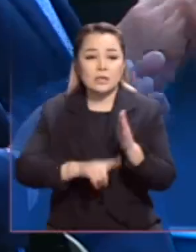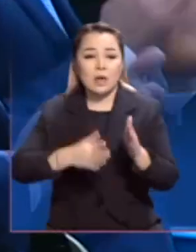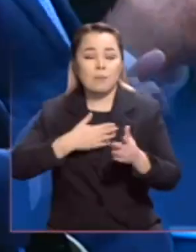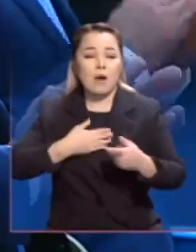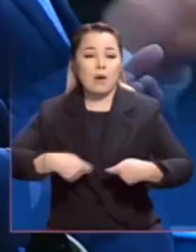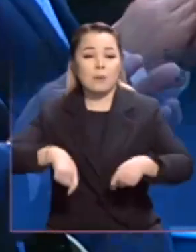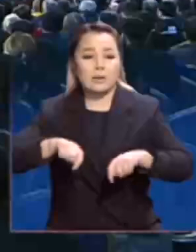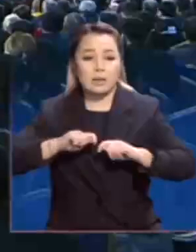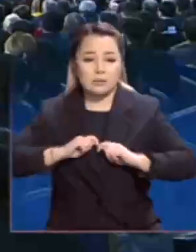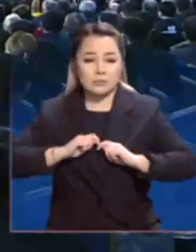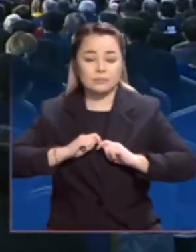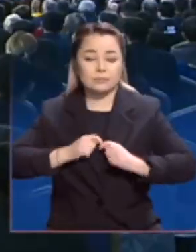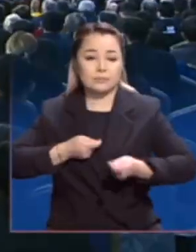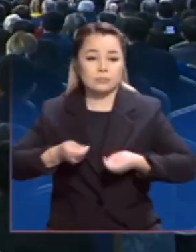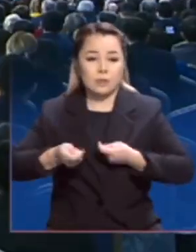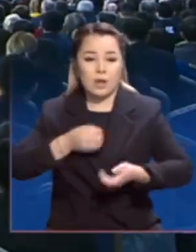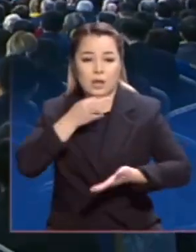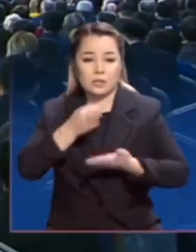аманат.